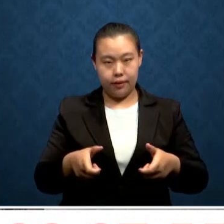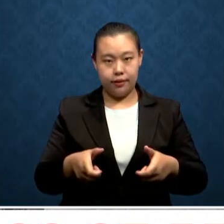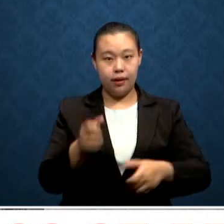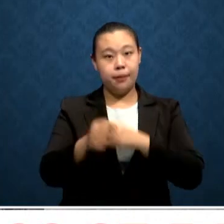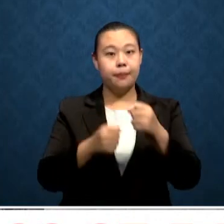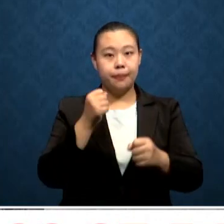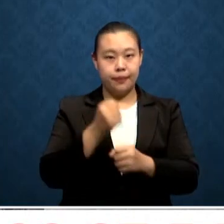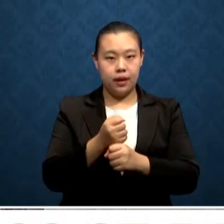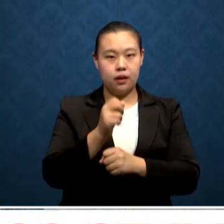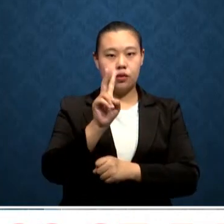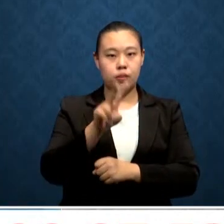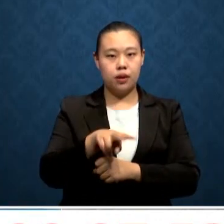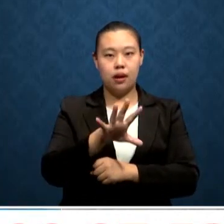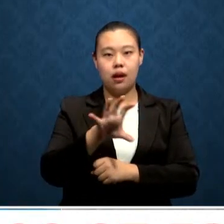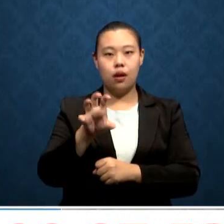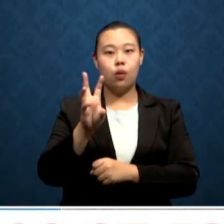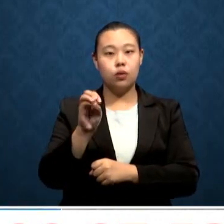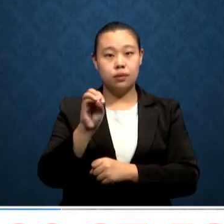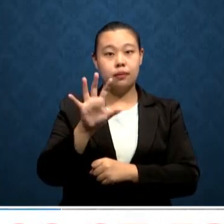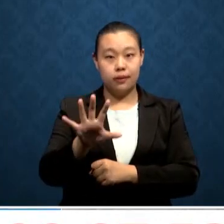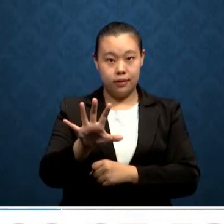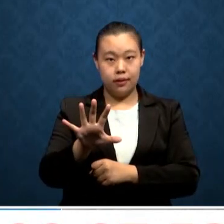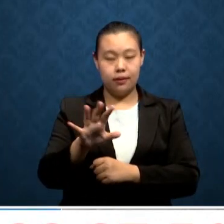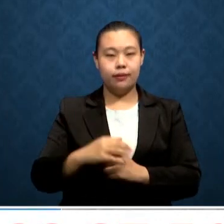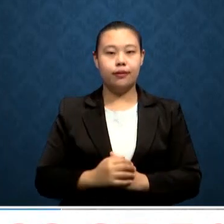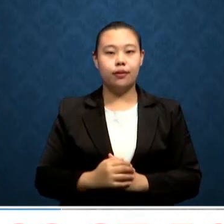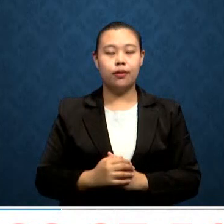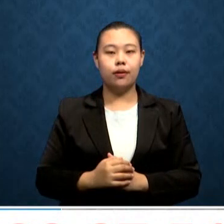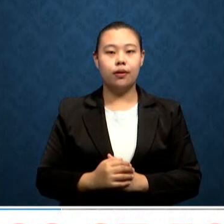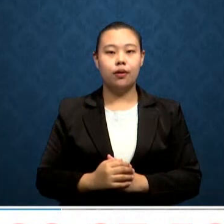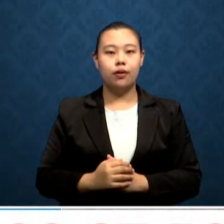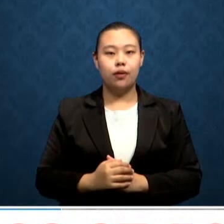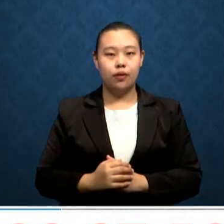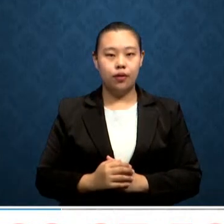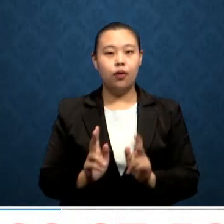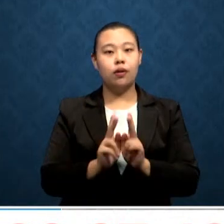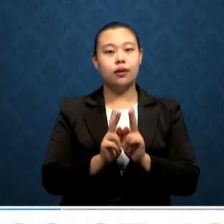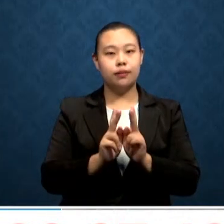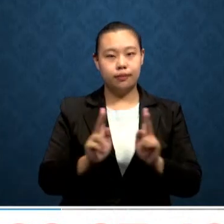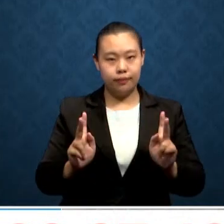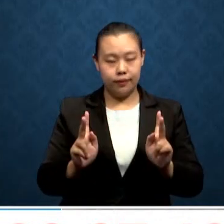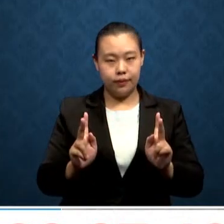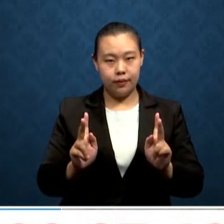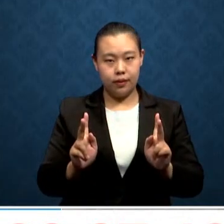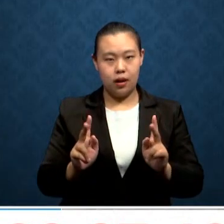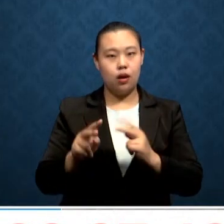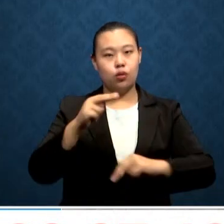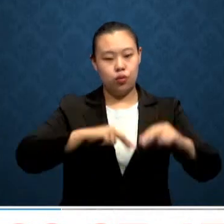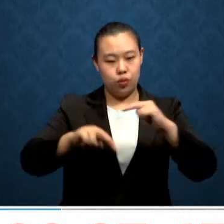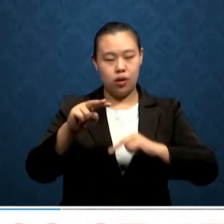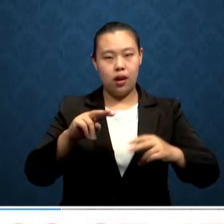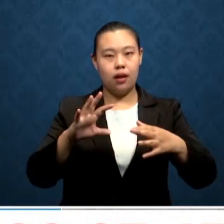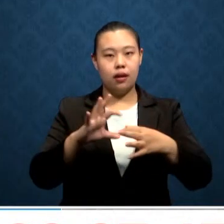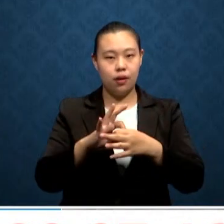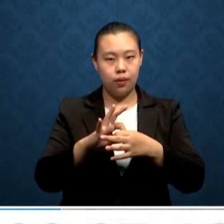.2565ของคณะกรรมการกำกับกิจการพลังงานและสำนักงานคณะกรรมการกำ